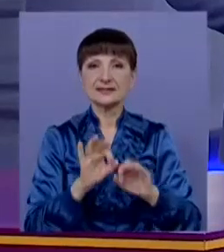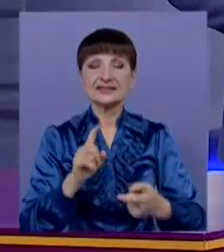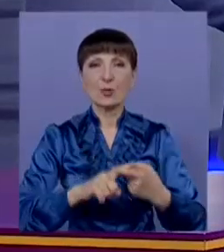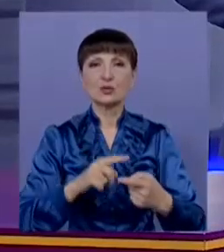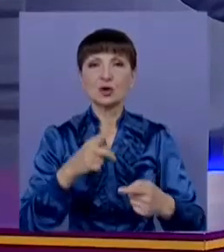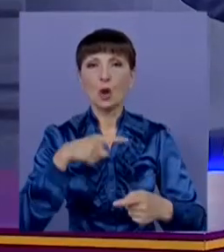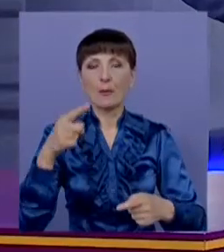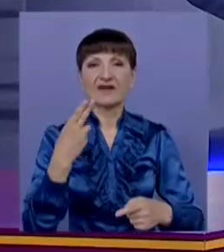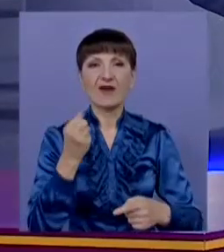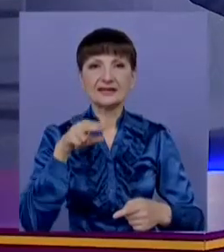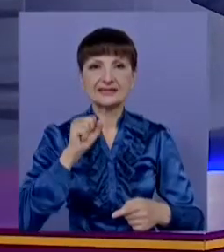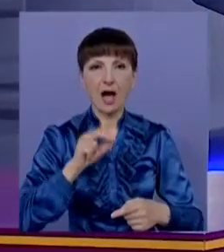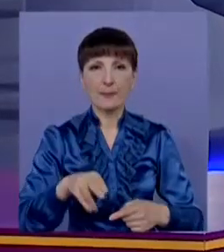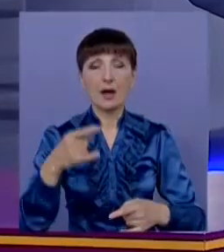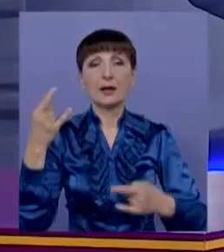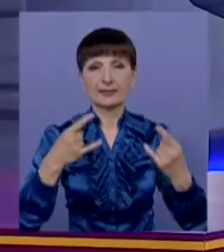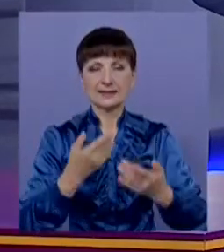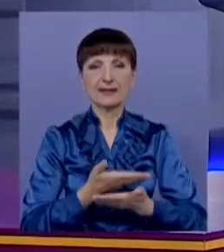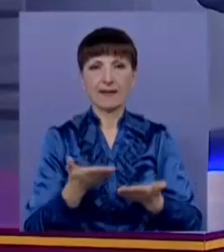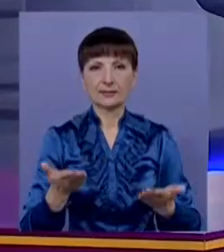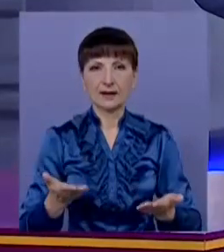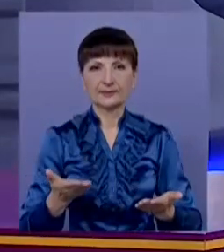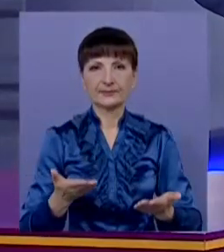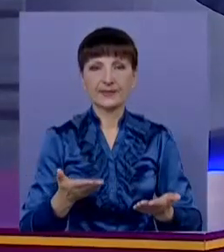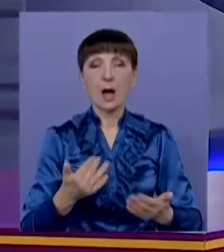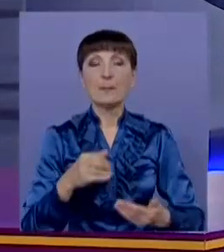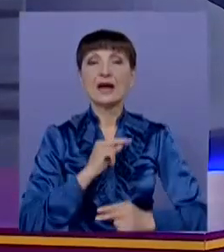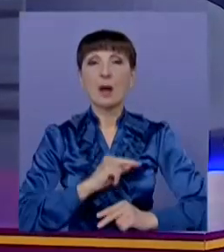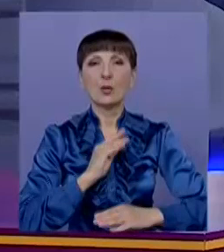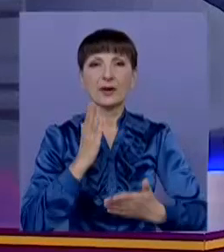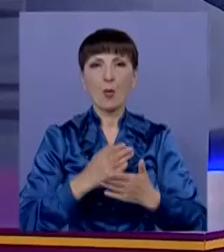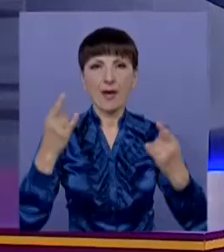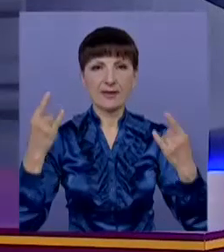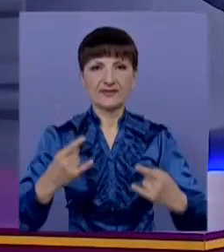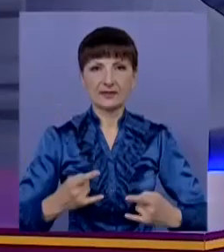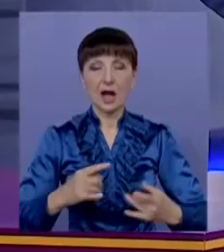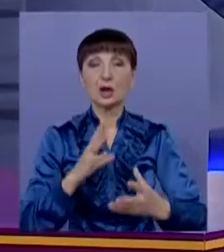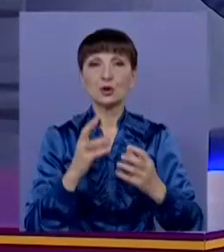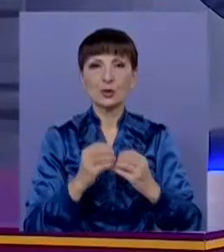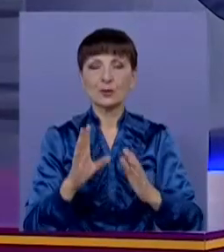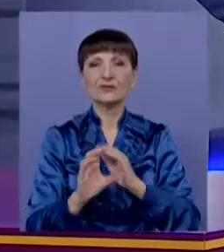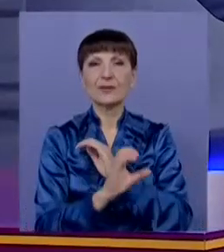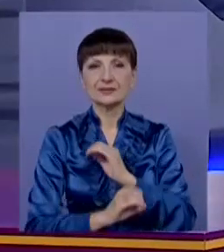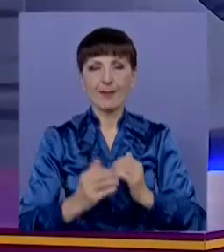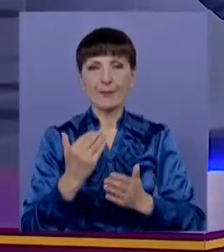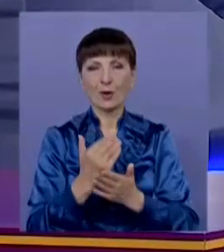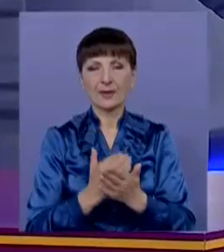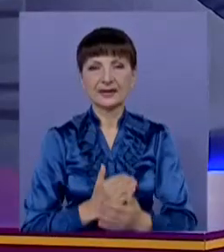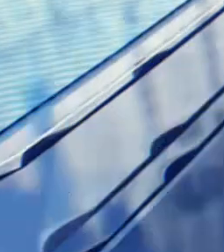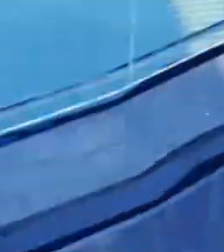мессенджера WhatsApp. Номер нашей редакции сейчас на экране. Напоминаю, мы работаем в прямом эфире. Итоги опроса подведем в завершении